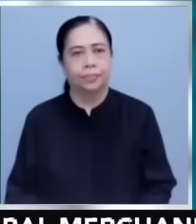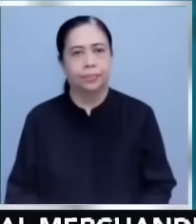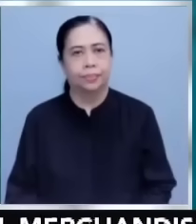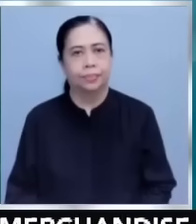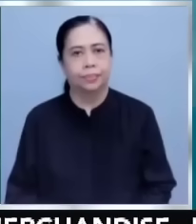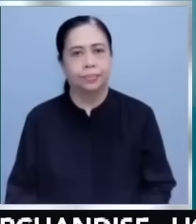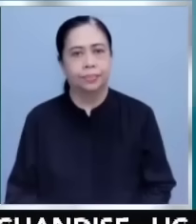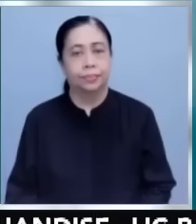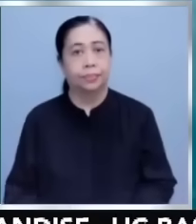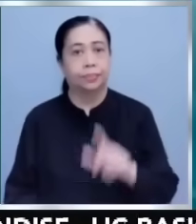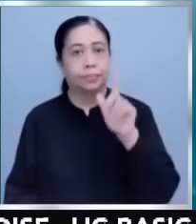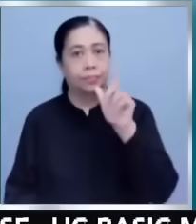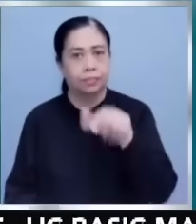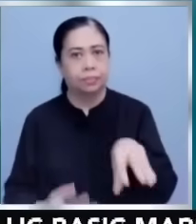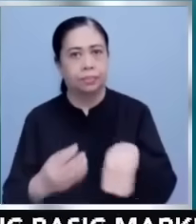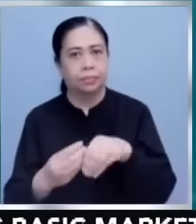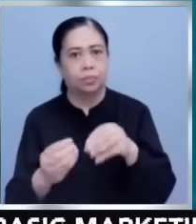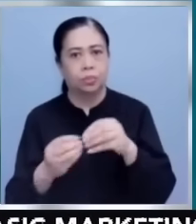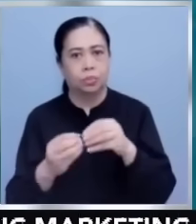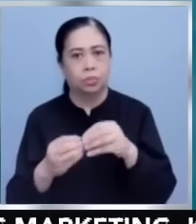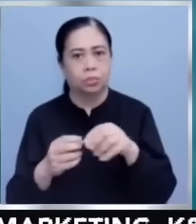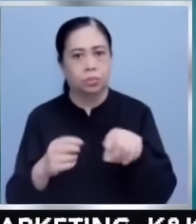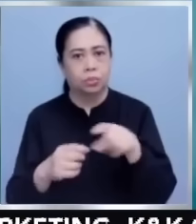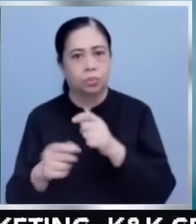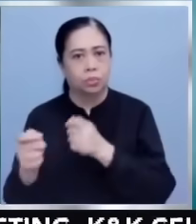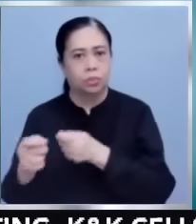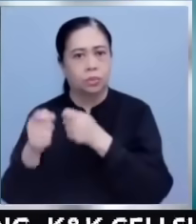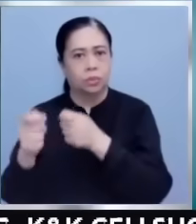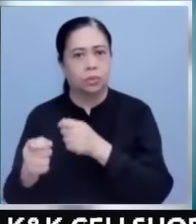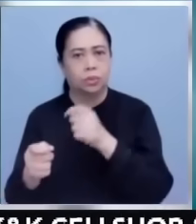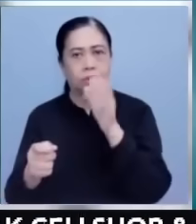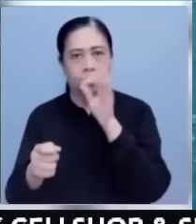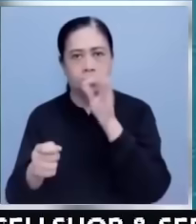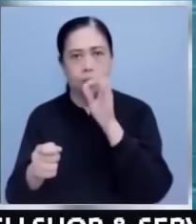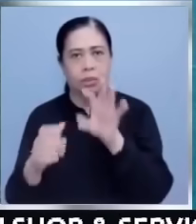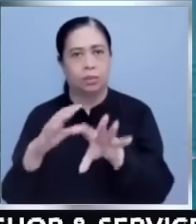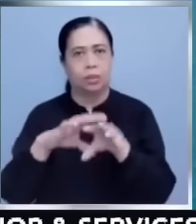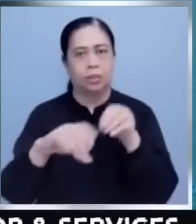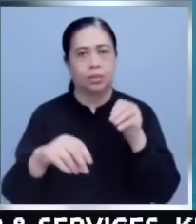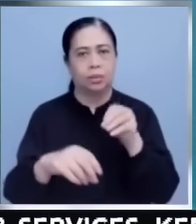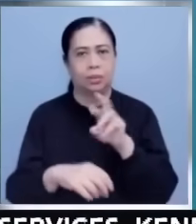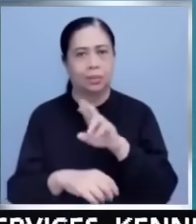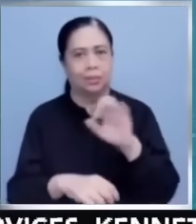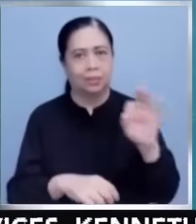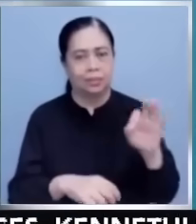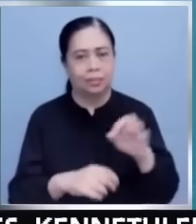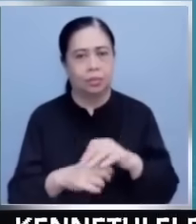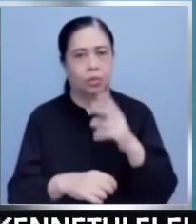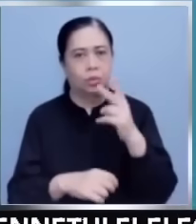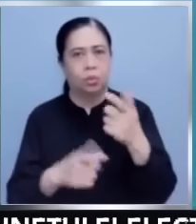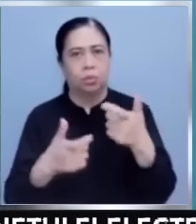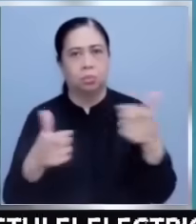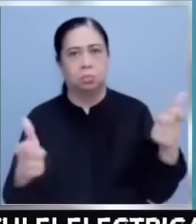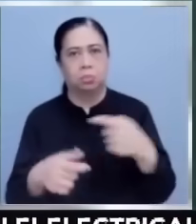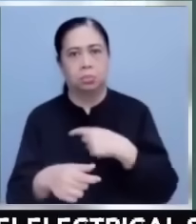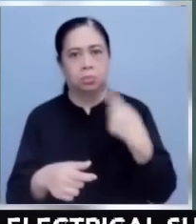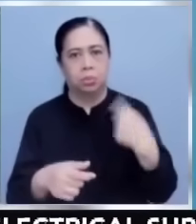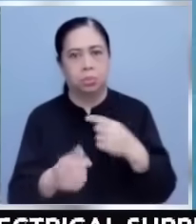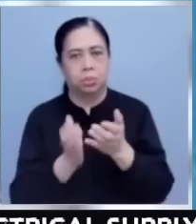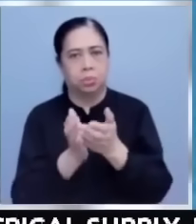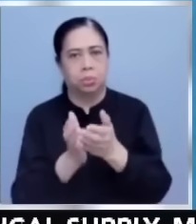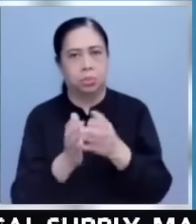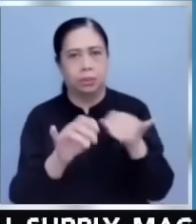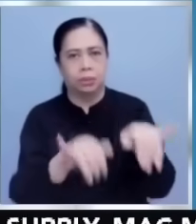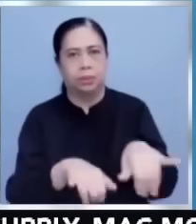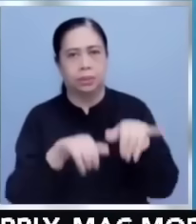Kalauna na dagdagan ng isa pang mother boat ng mga mangingisang Pinoy ang nasa labas ng Bangura. Dalawang barko naman ng China Coast Guard ang nakaangkla sa loob